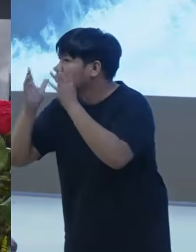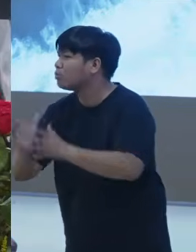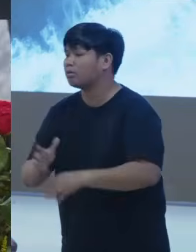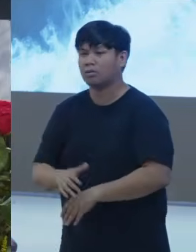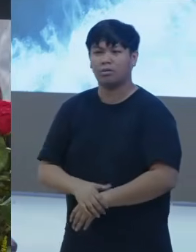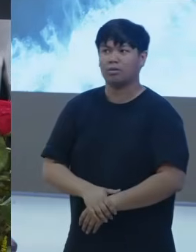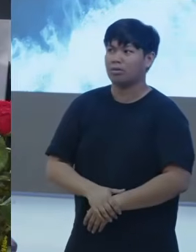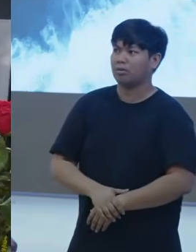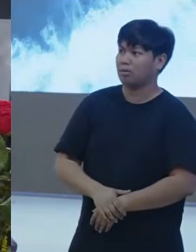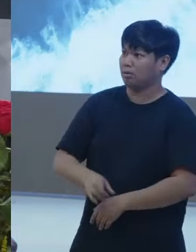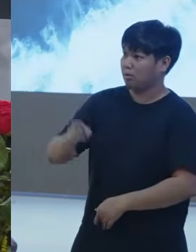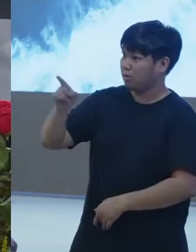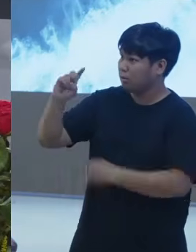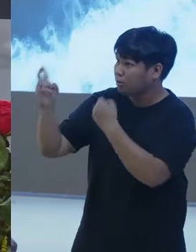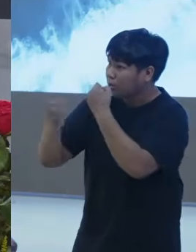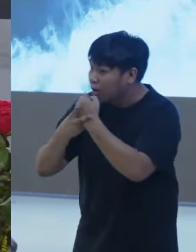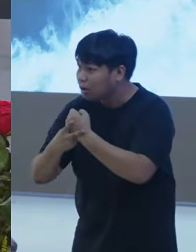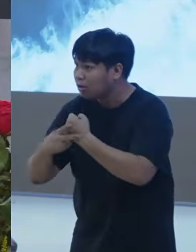mo naligtas.